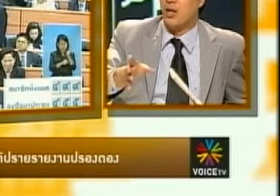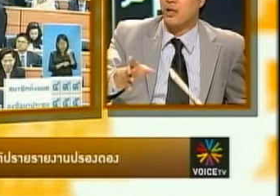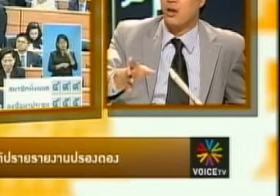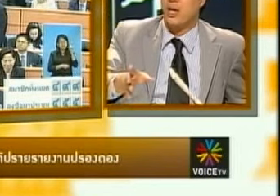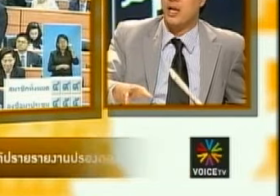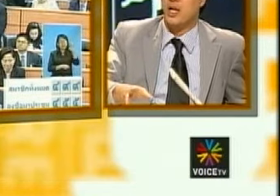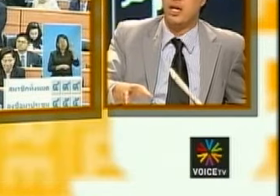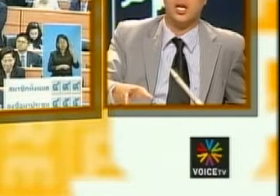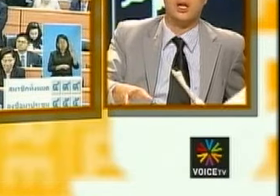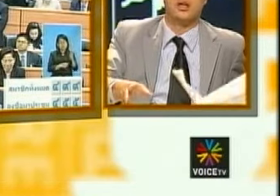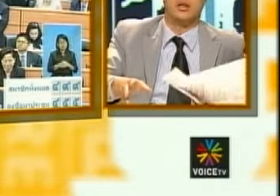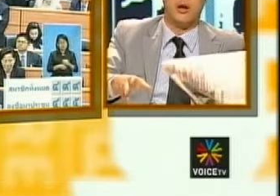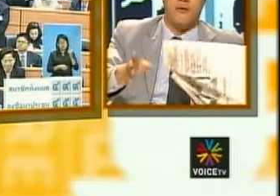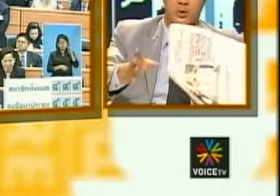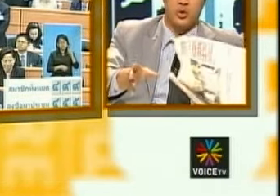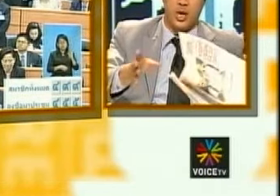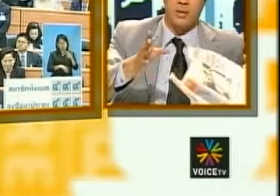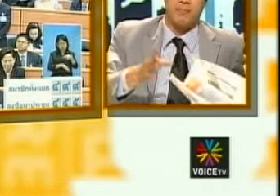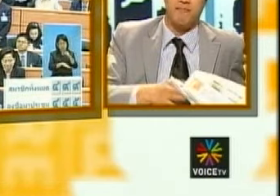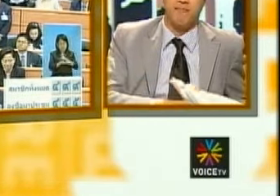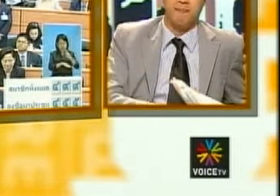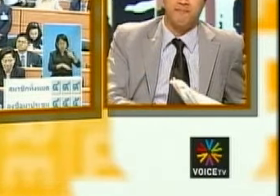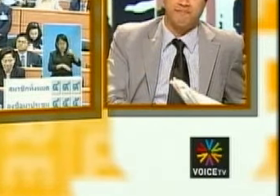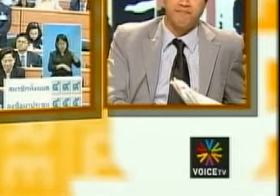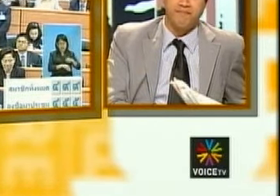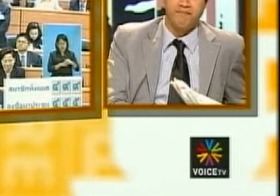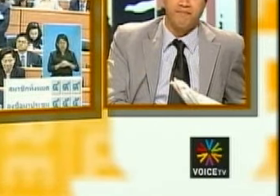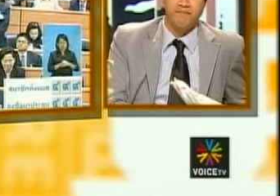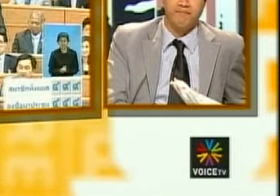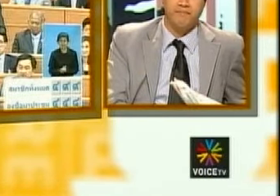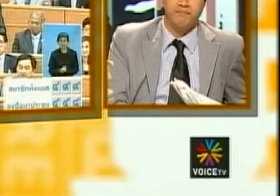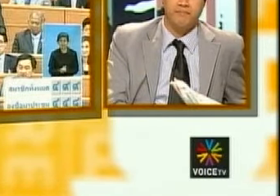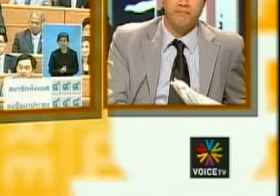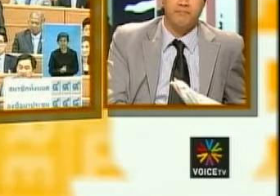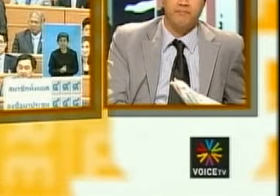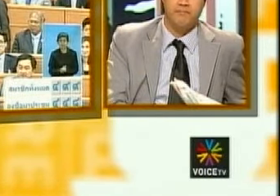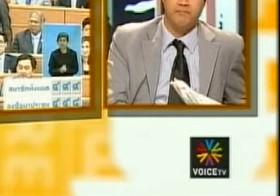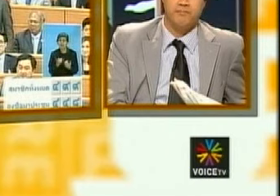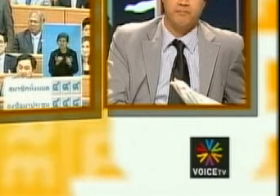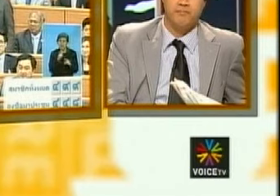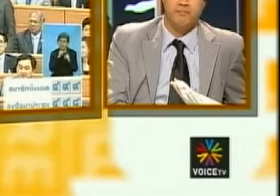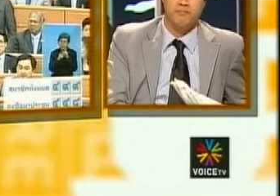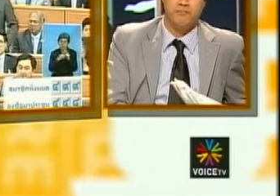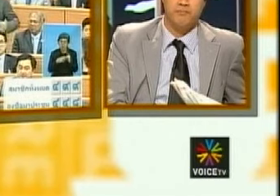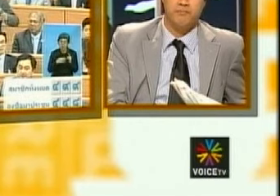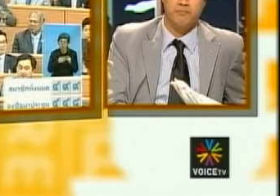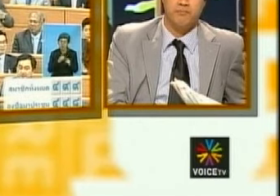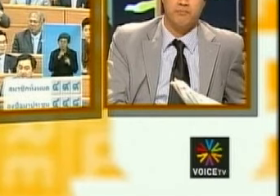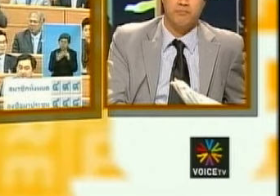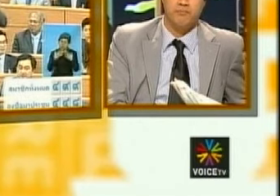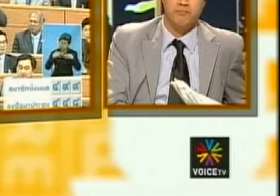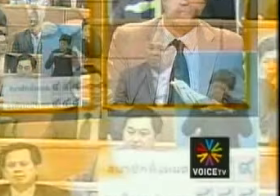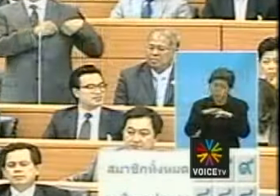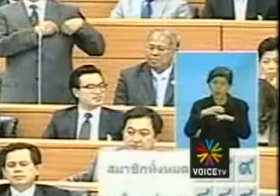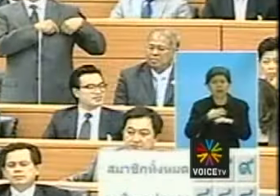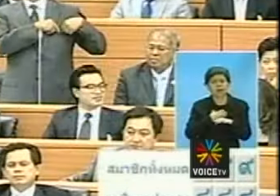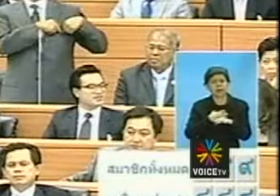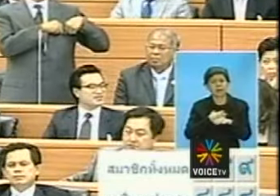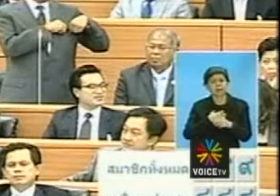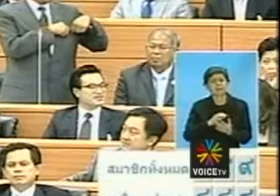นะก่อนหน้านี้นะฮะองฟังคุณสุเทพครับอยากปรองดอง